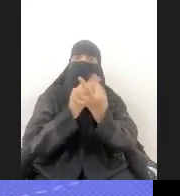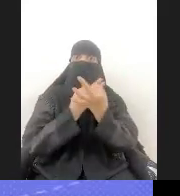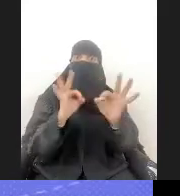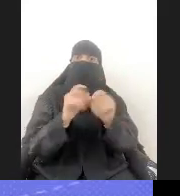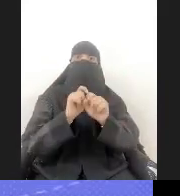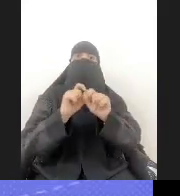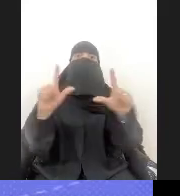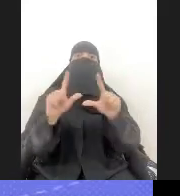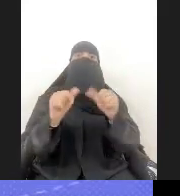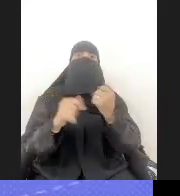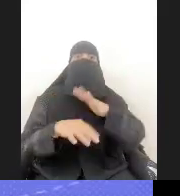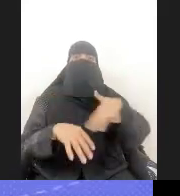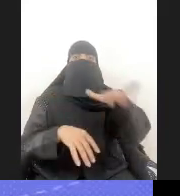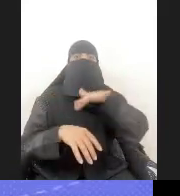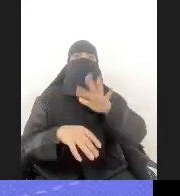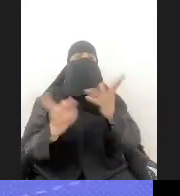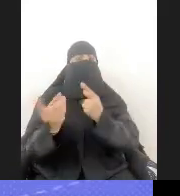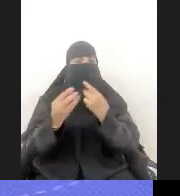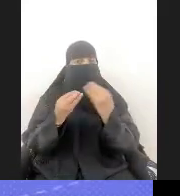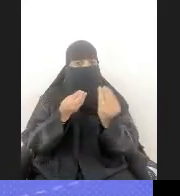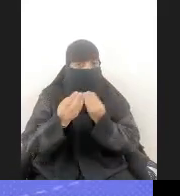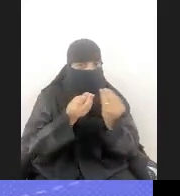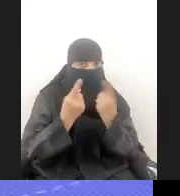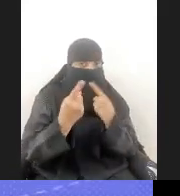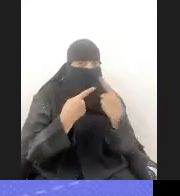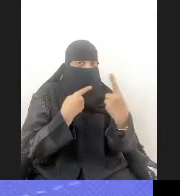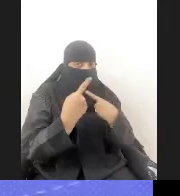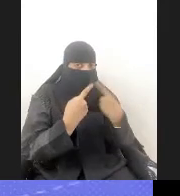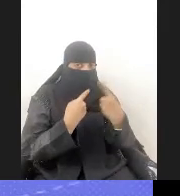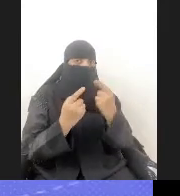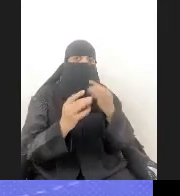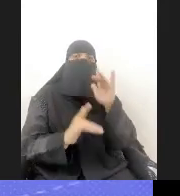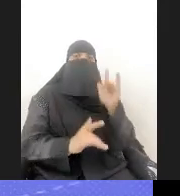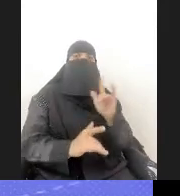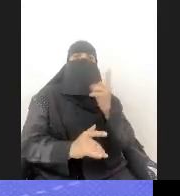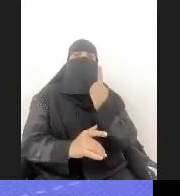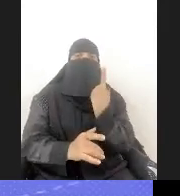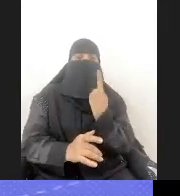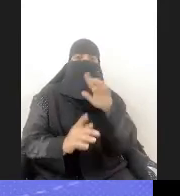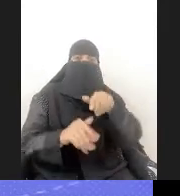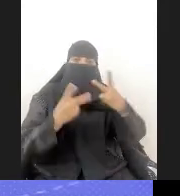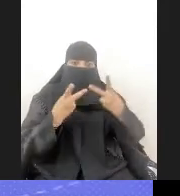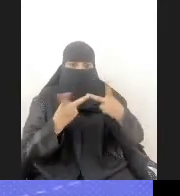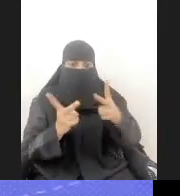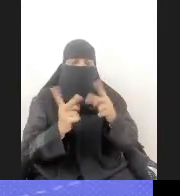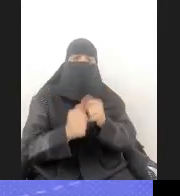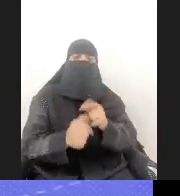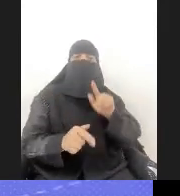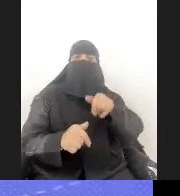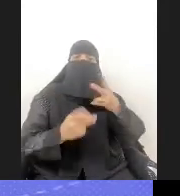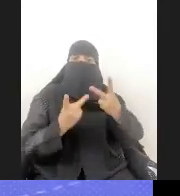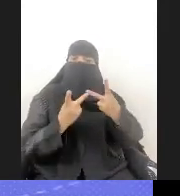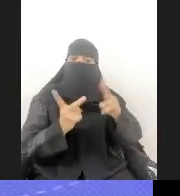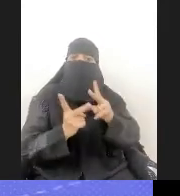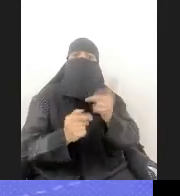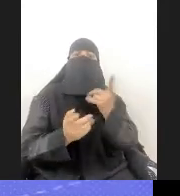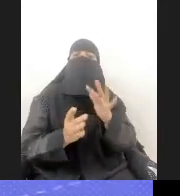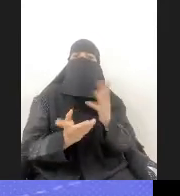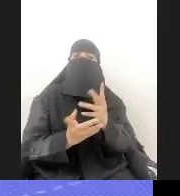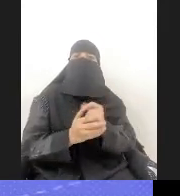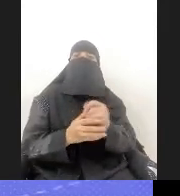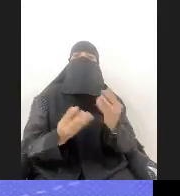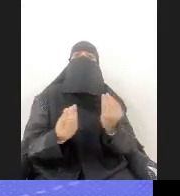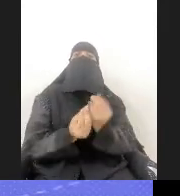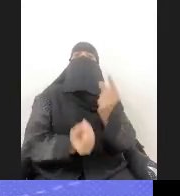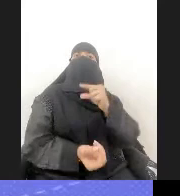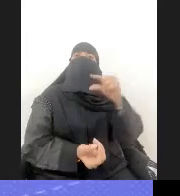مما ناقشه الزملاء في الجلسة الحوارية الأولى، ومن هذا المنطلق سأنطلق الآن مع الدكتورة